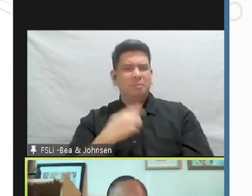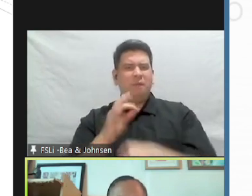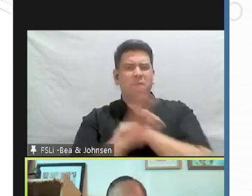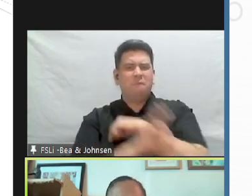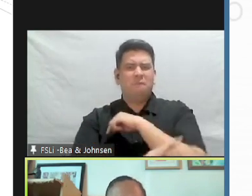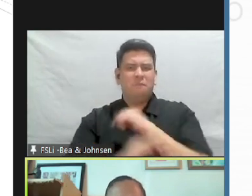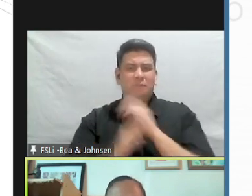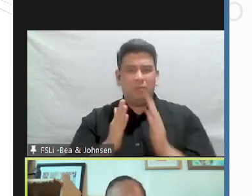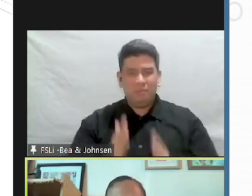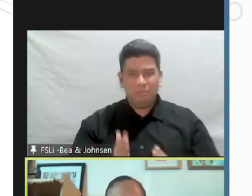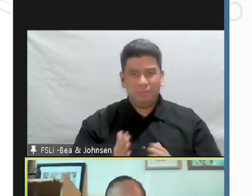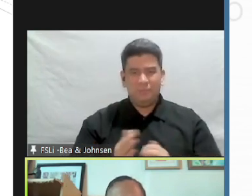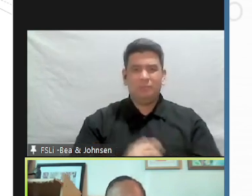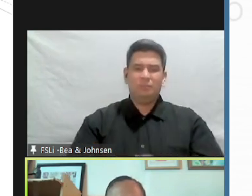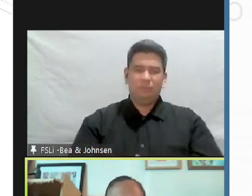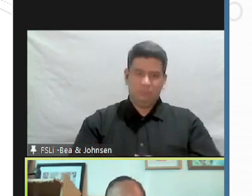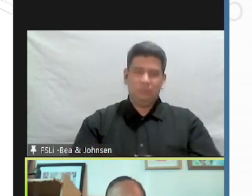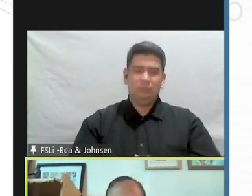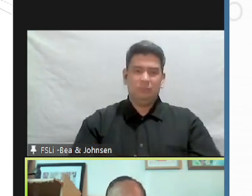slide.